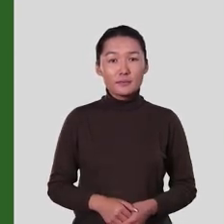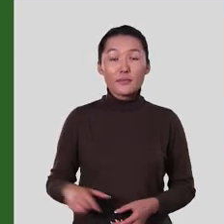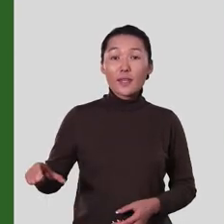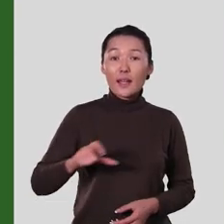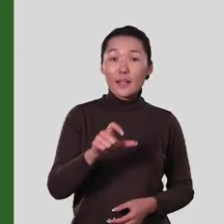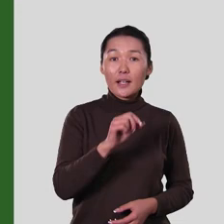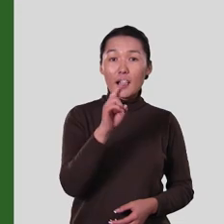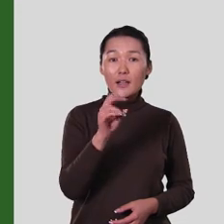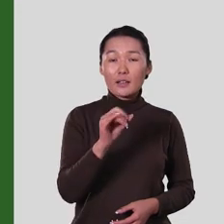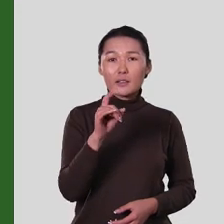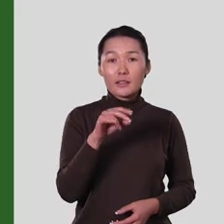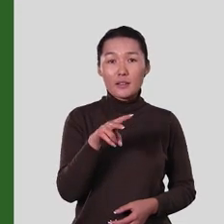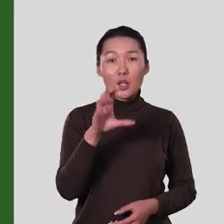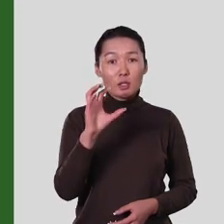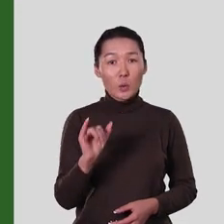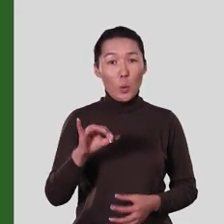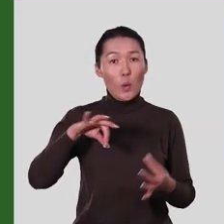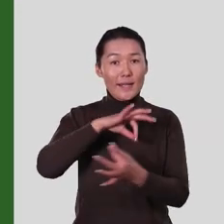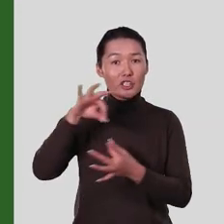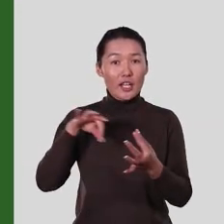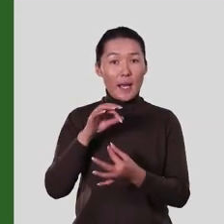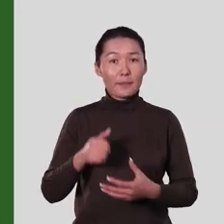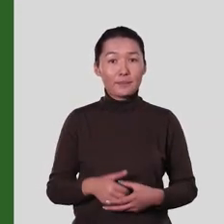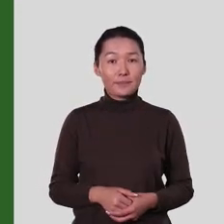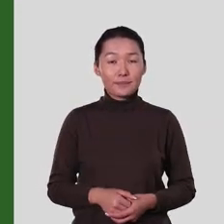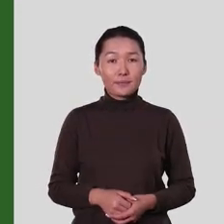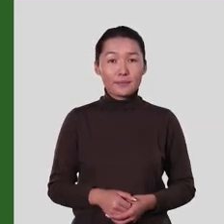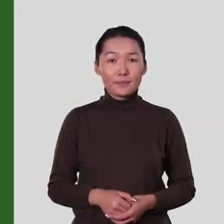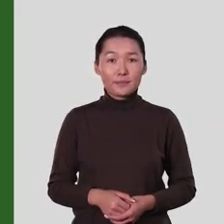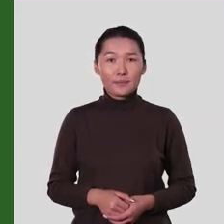Река Кызылсу лишняя.